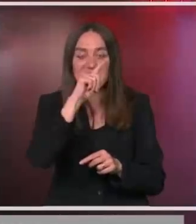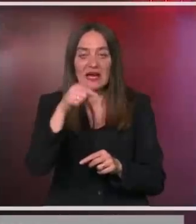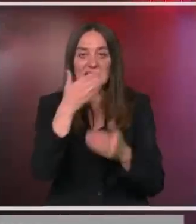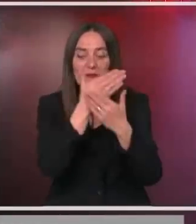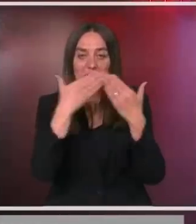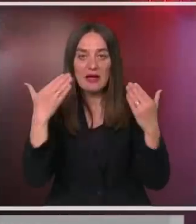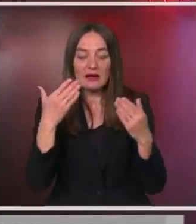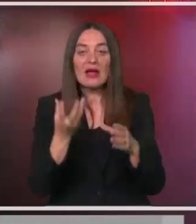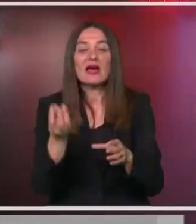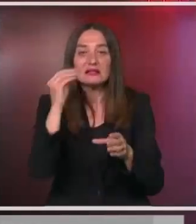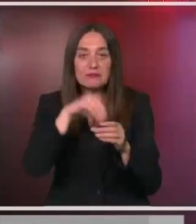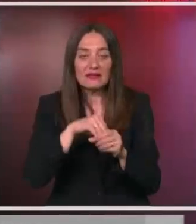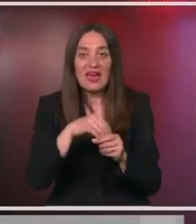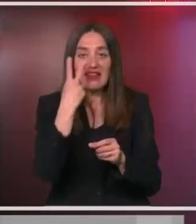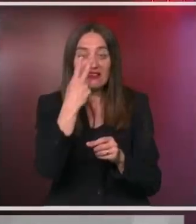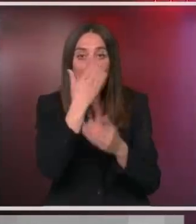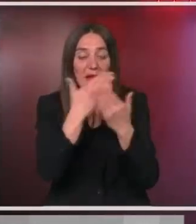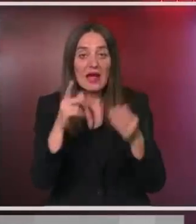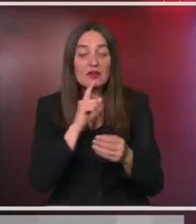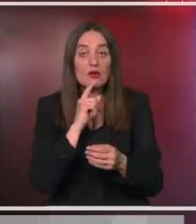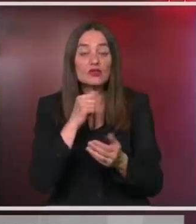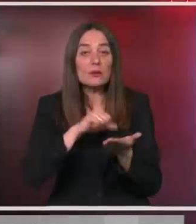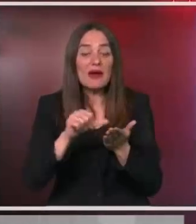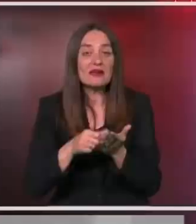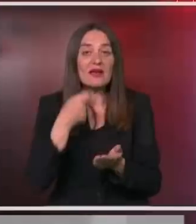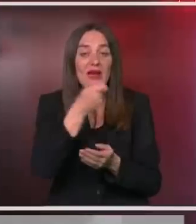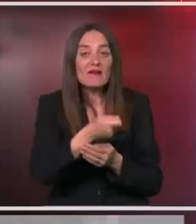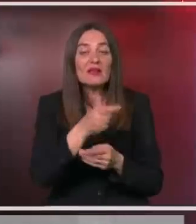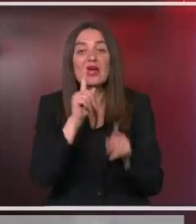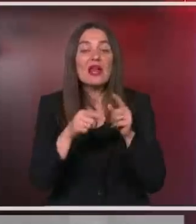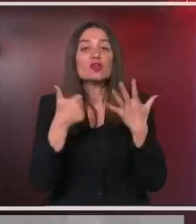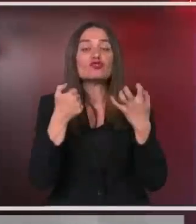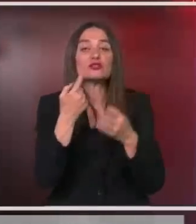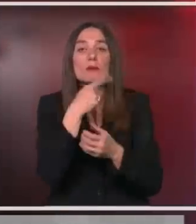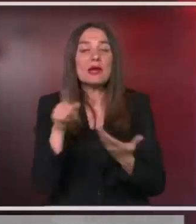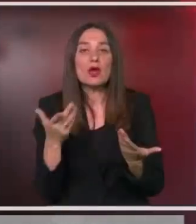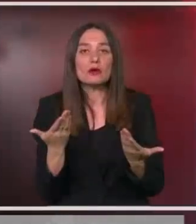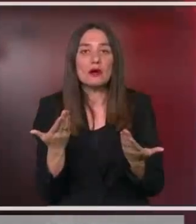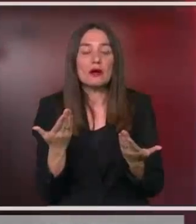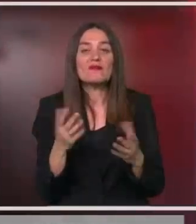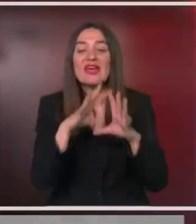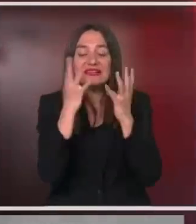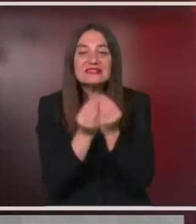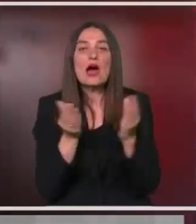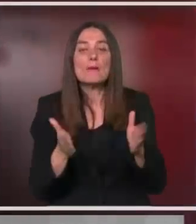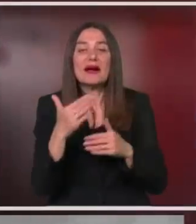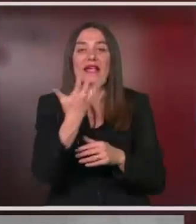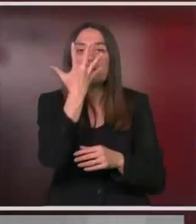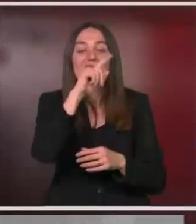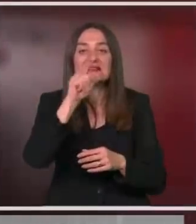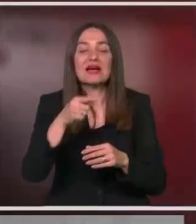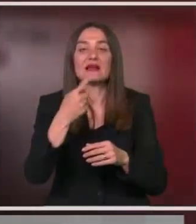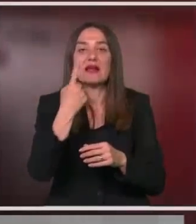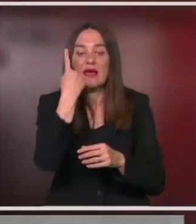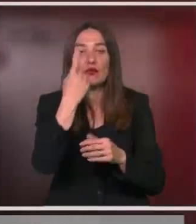milijardu spada 2 milijarde koje će banke davati ili spada 600 miliona? Apsolutno. Ceo paket je 5,1